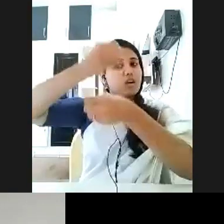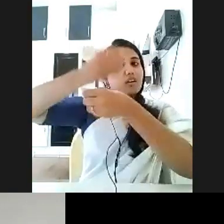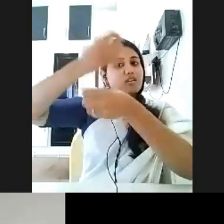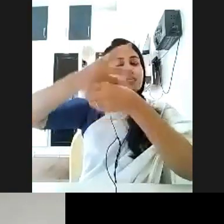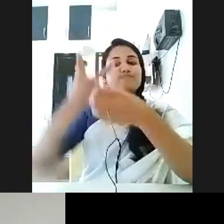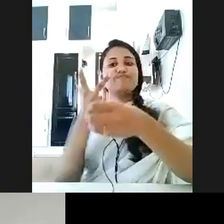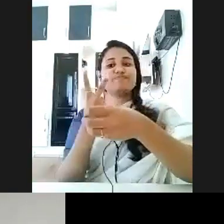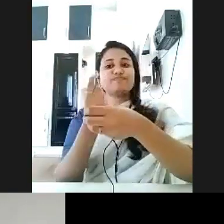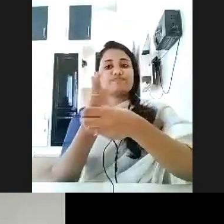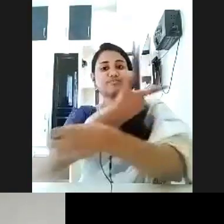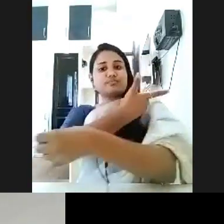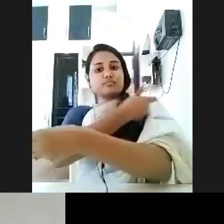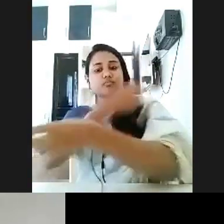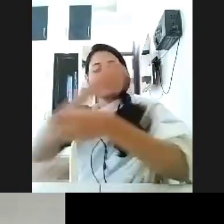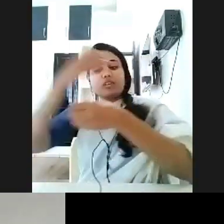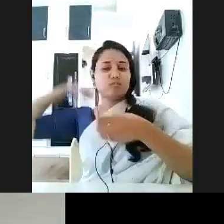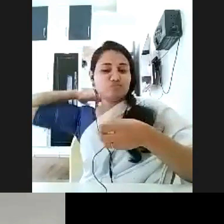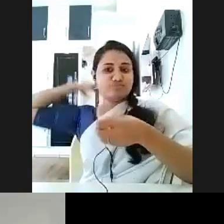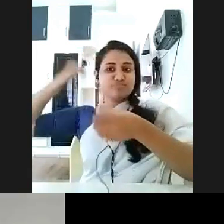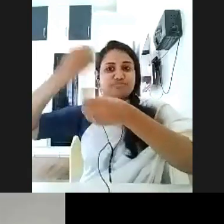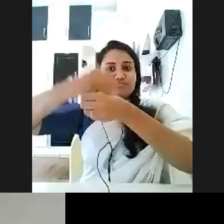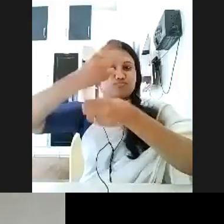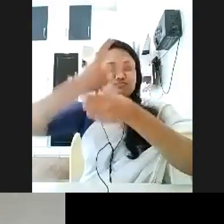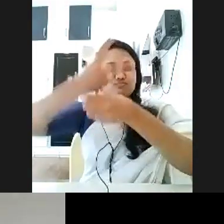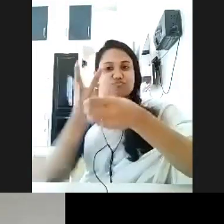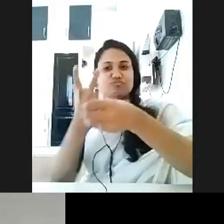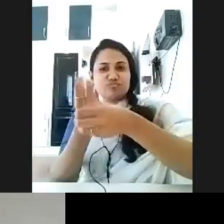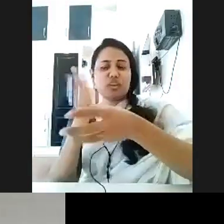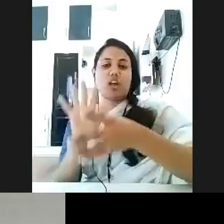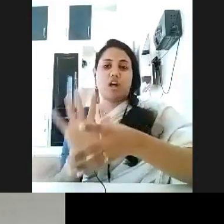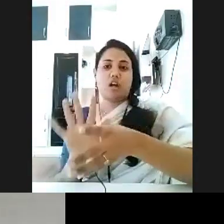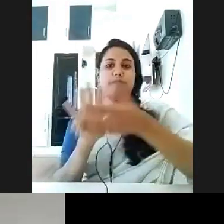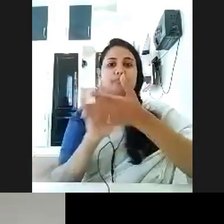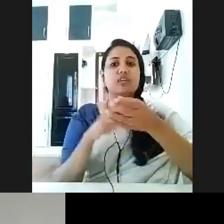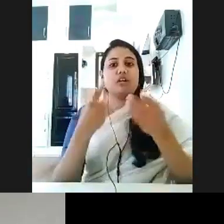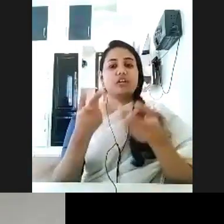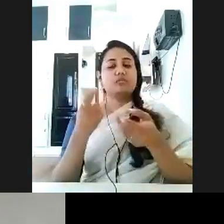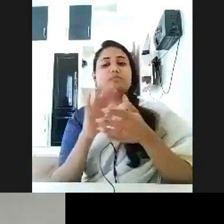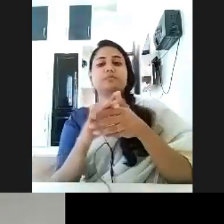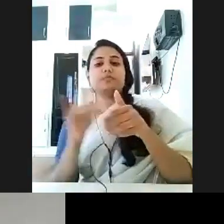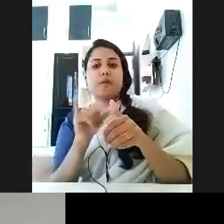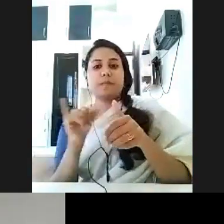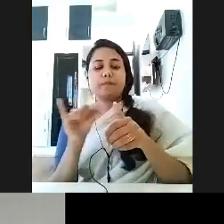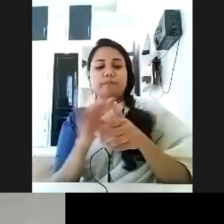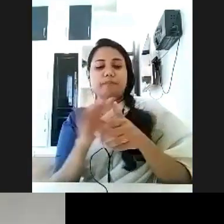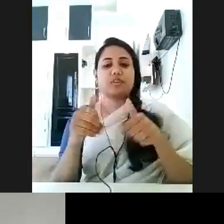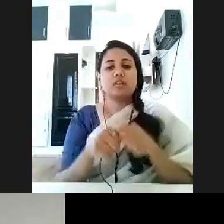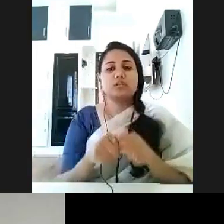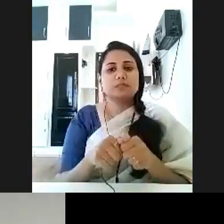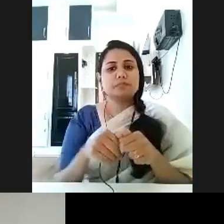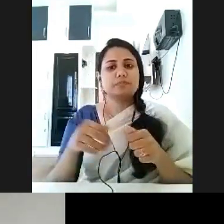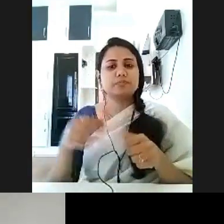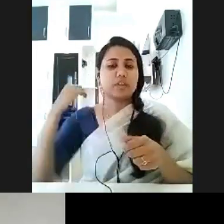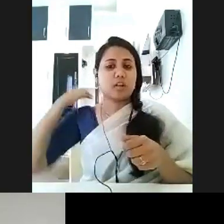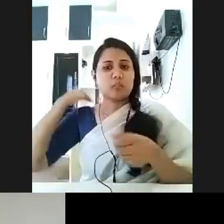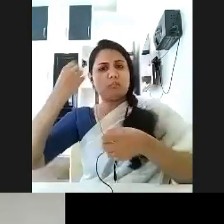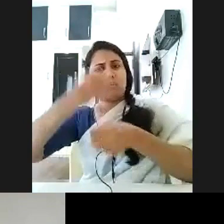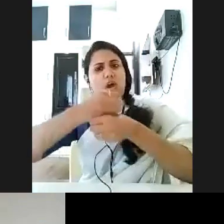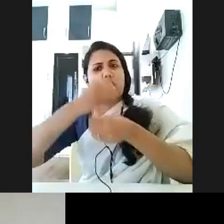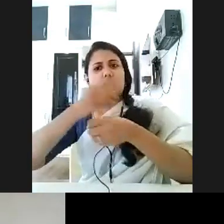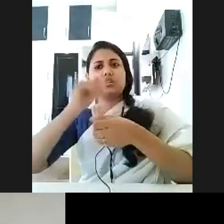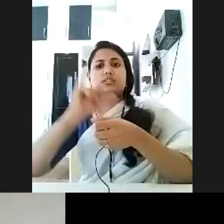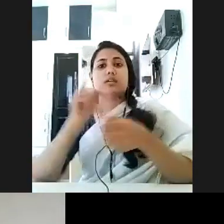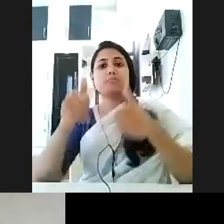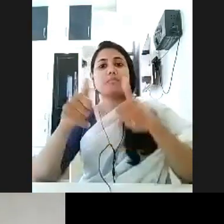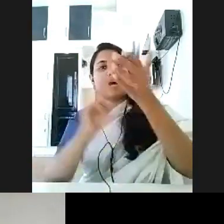ആണ്. ഇൻട്രാതീക്കൽ പറയുമ്പോൾ നമ്മൾ യൂഷ്വലി സിസേറിയൻ സെക്ഷനൊക്കെ കൊടുക്കില്ലേ ഒരു അനസ്തീസിയ, ഇൻട്രാതീക്കൽ ഇവിടുത്തെ സ്പൈനിൽ കൊടുക്കുന്ന ഒരു അനസ്തീസിയ, അതുപോലത്തെ